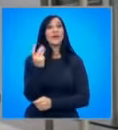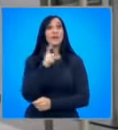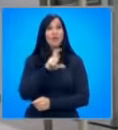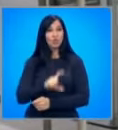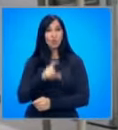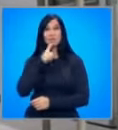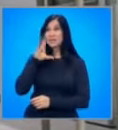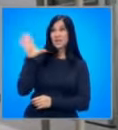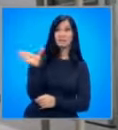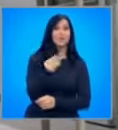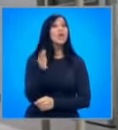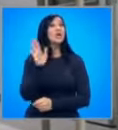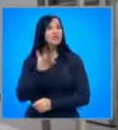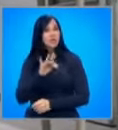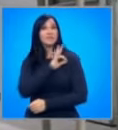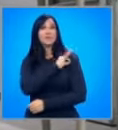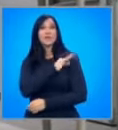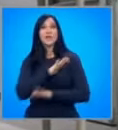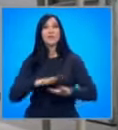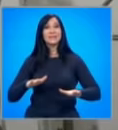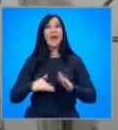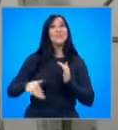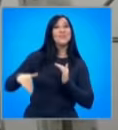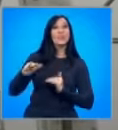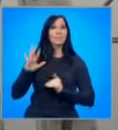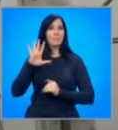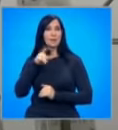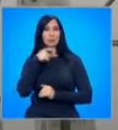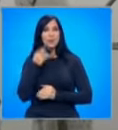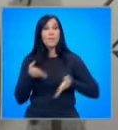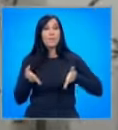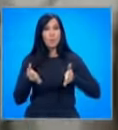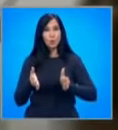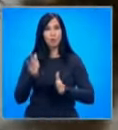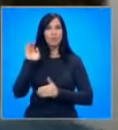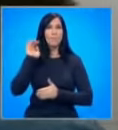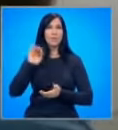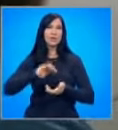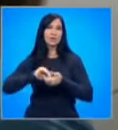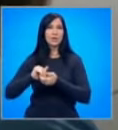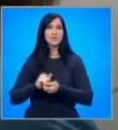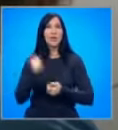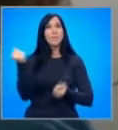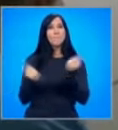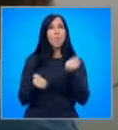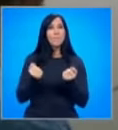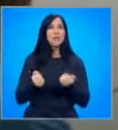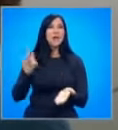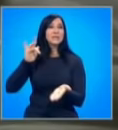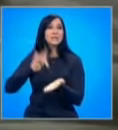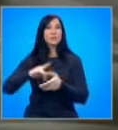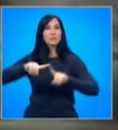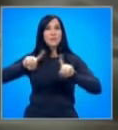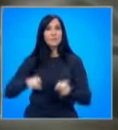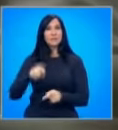за всички. Ще се вакцинират и децата над 5 години, а по улиците ще бъдат организирани мобилни центрове за